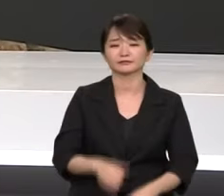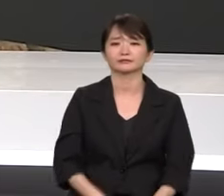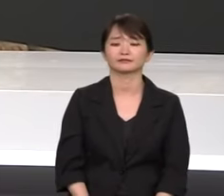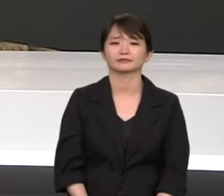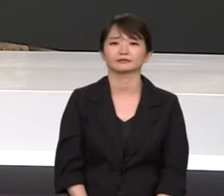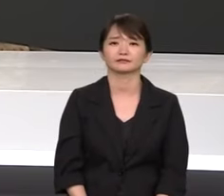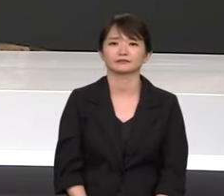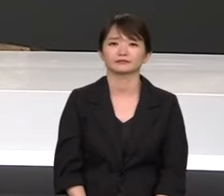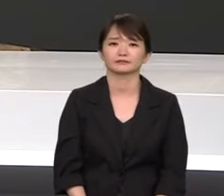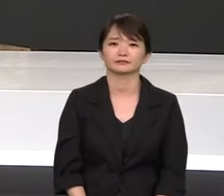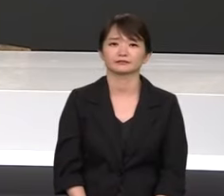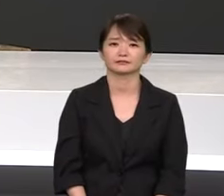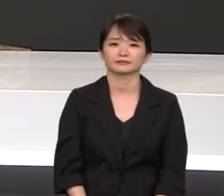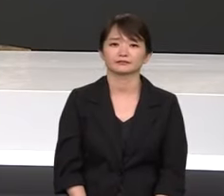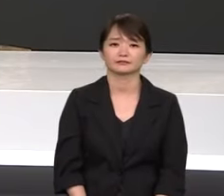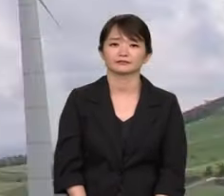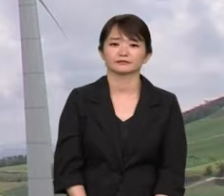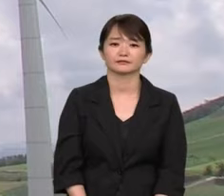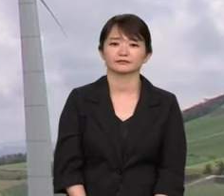조승현 기자가 다녀왔습니다.